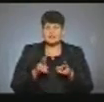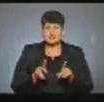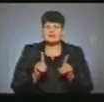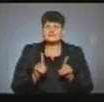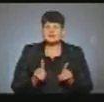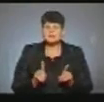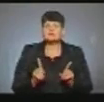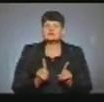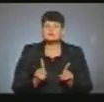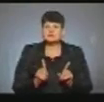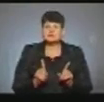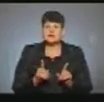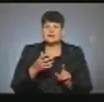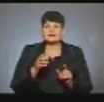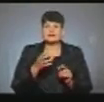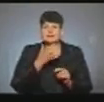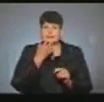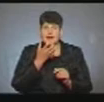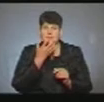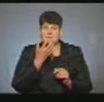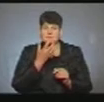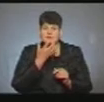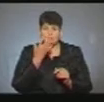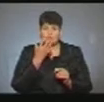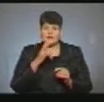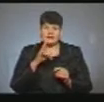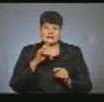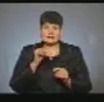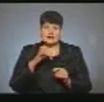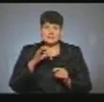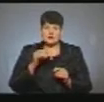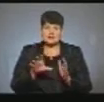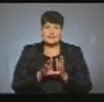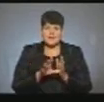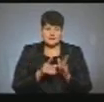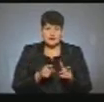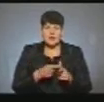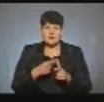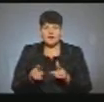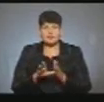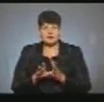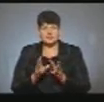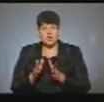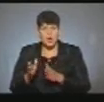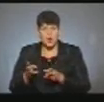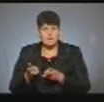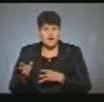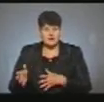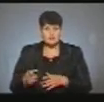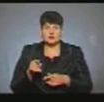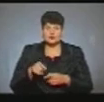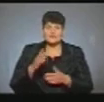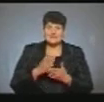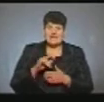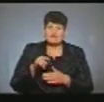нас вихід? Тільки теплові насоси, які працюють, як правило, з електроенергії, або електричне опалення. Але, знову ж таки, тут є